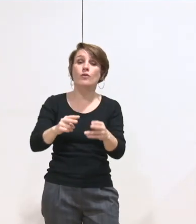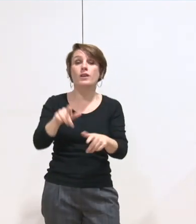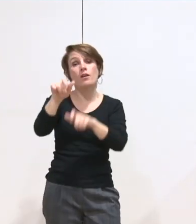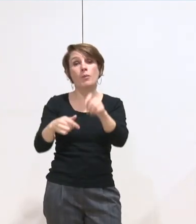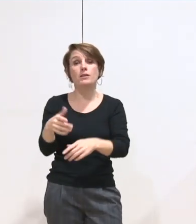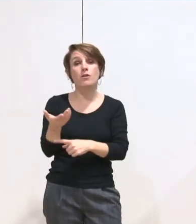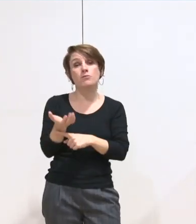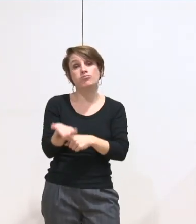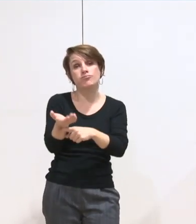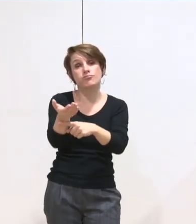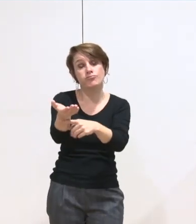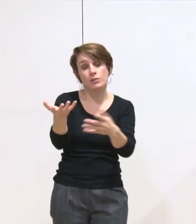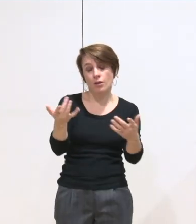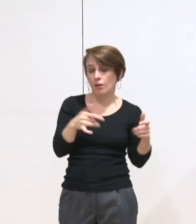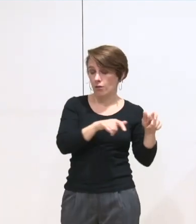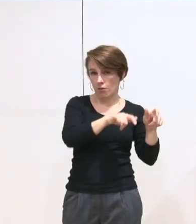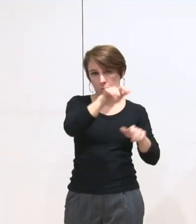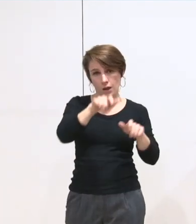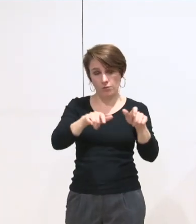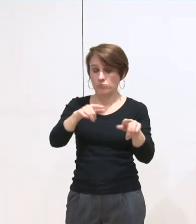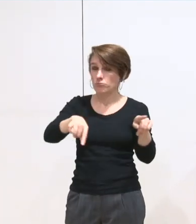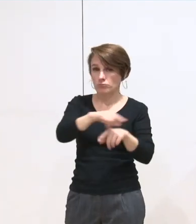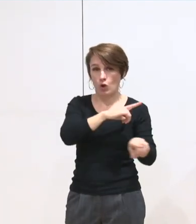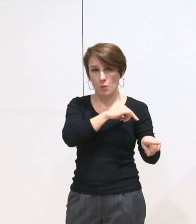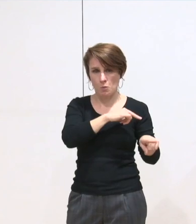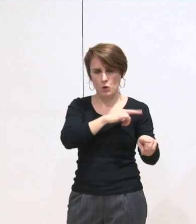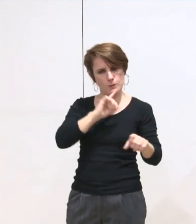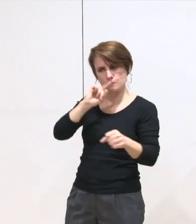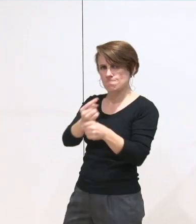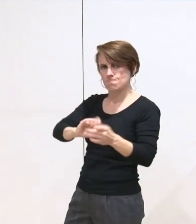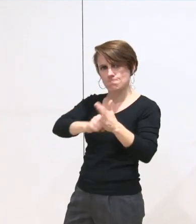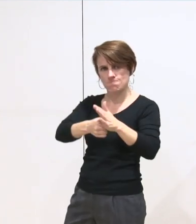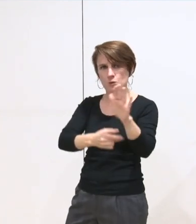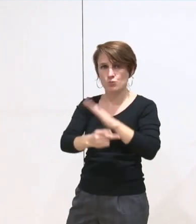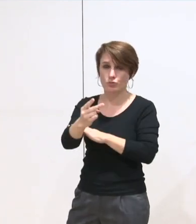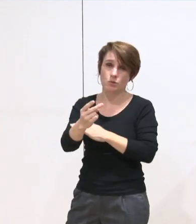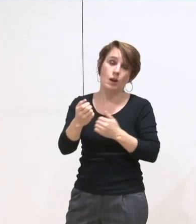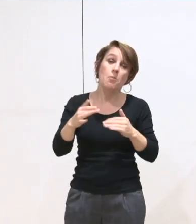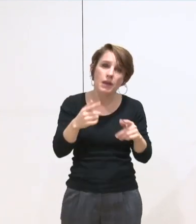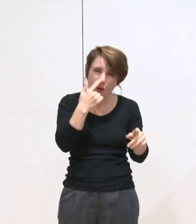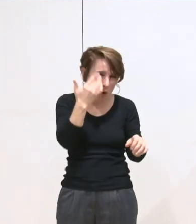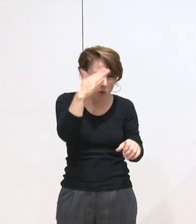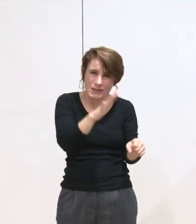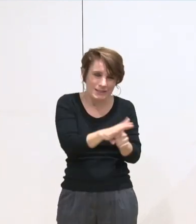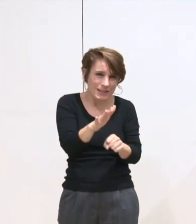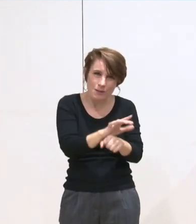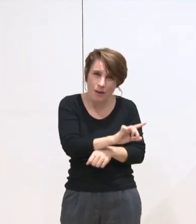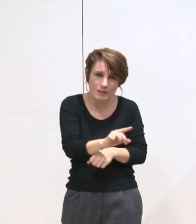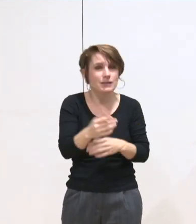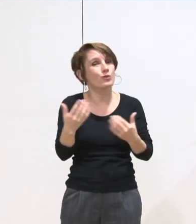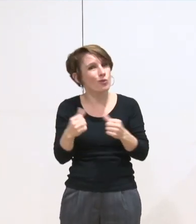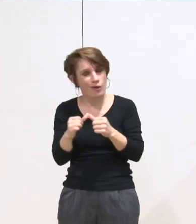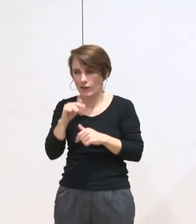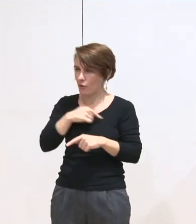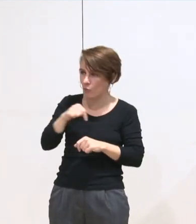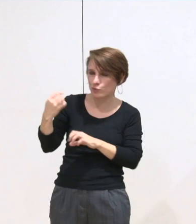municipale a été réaffirmée. Nous sommes bien conscients que cela n'est pas suffisant. En lien avec le monde associatif, nous avons lancé des maraudes